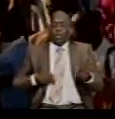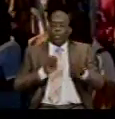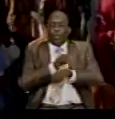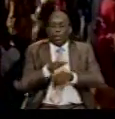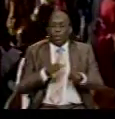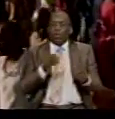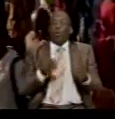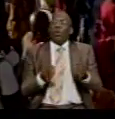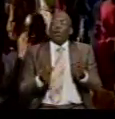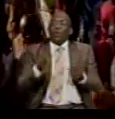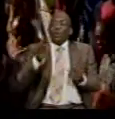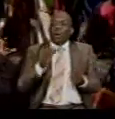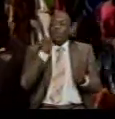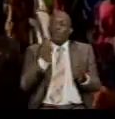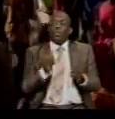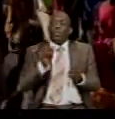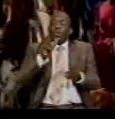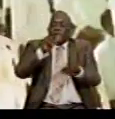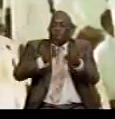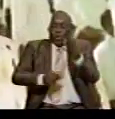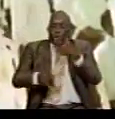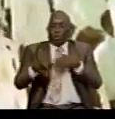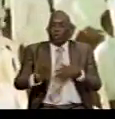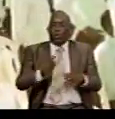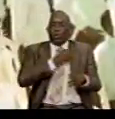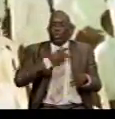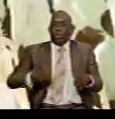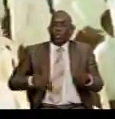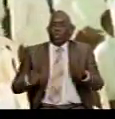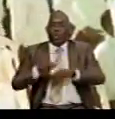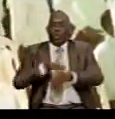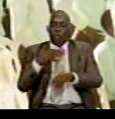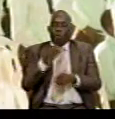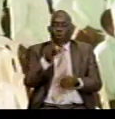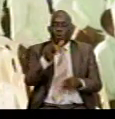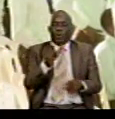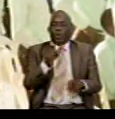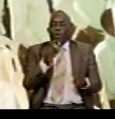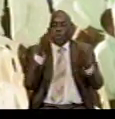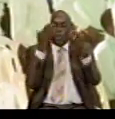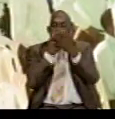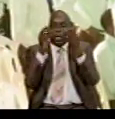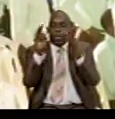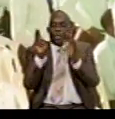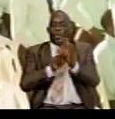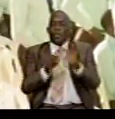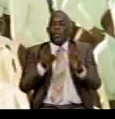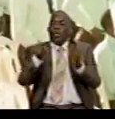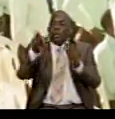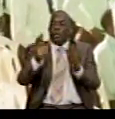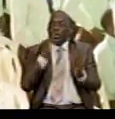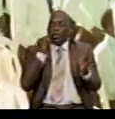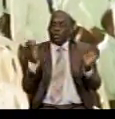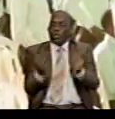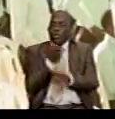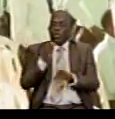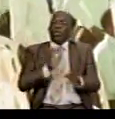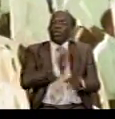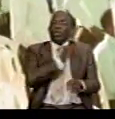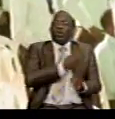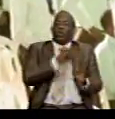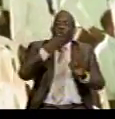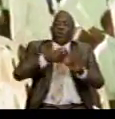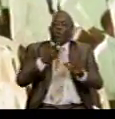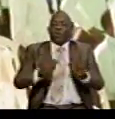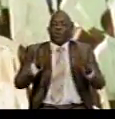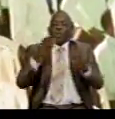Dieu dépeuple le royaume des ténèbres. God is snatching souls from the hands of the enemy. Dieu arrache les âmes des mains de l'ennemi. Oh Lord,